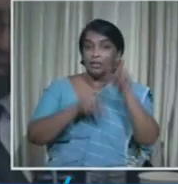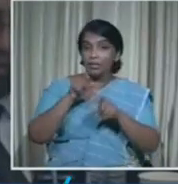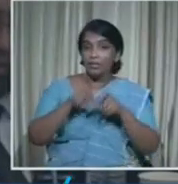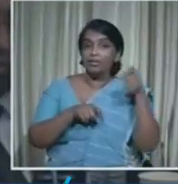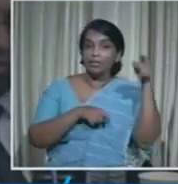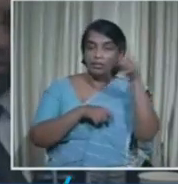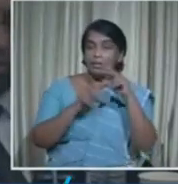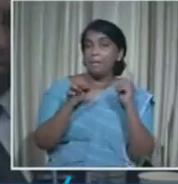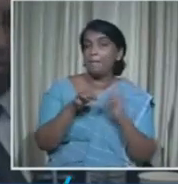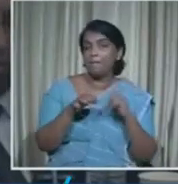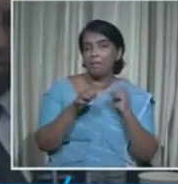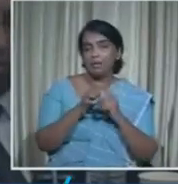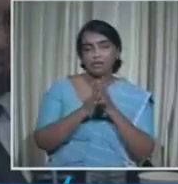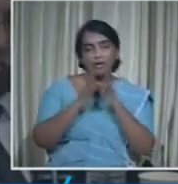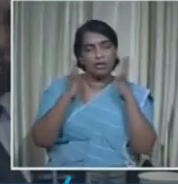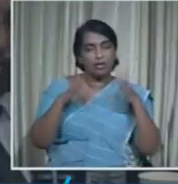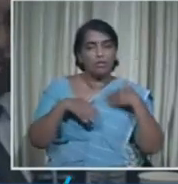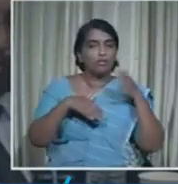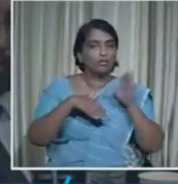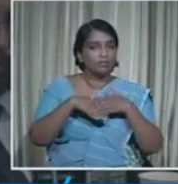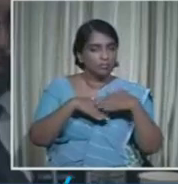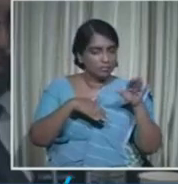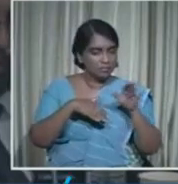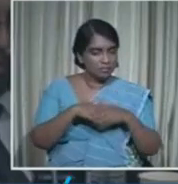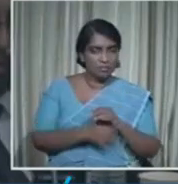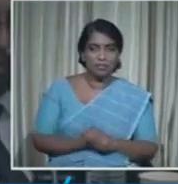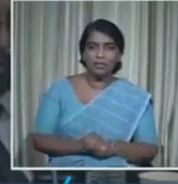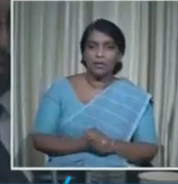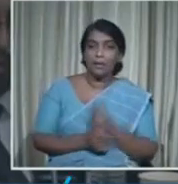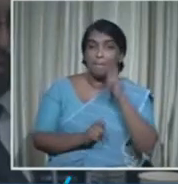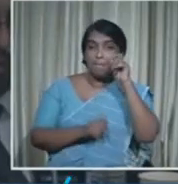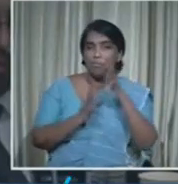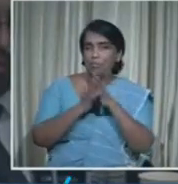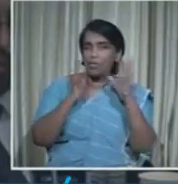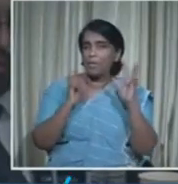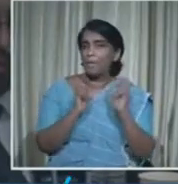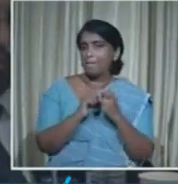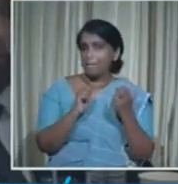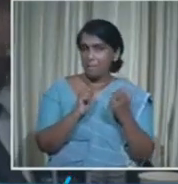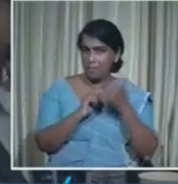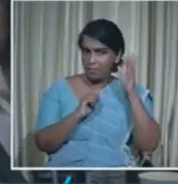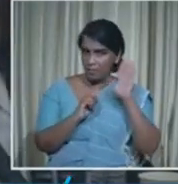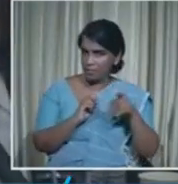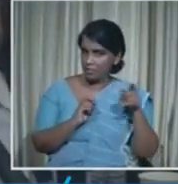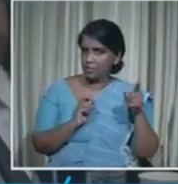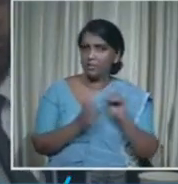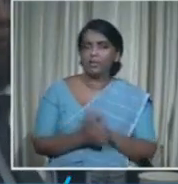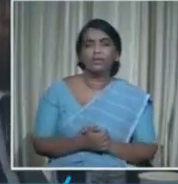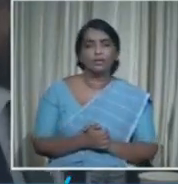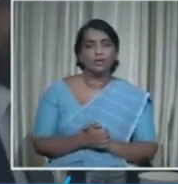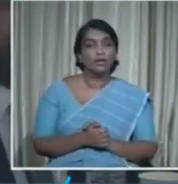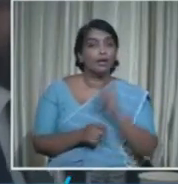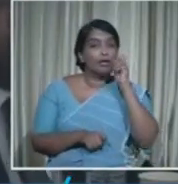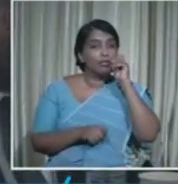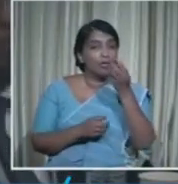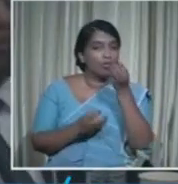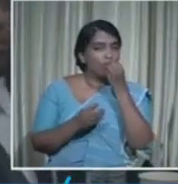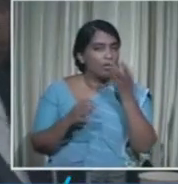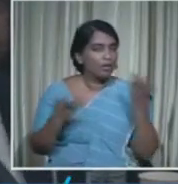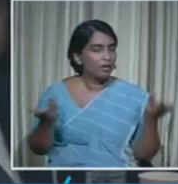රාශියකට මුහුණ පාලා තියෙනවා ජනතාව පීඩාවට පත් වෙලා තියෙනවා ජනතාව කන්න බොන්න